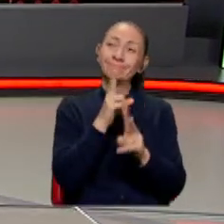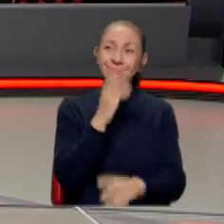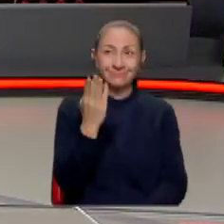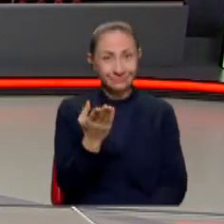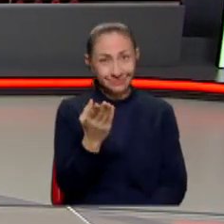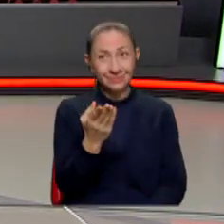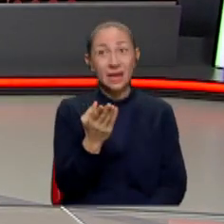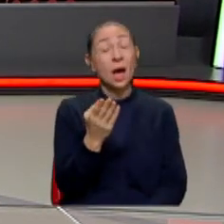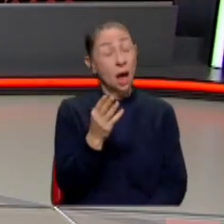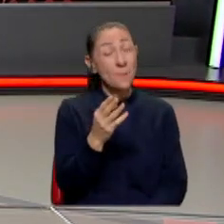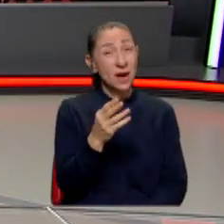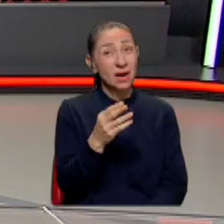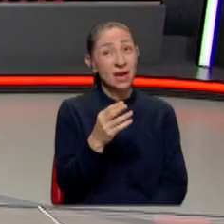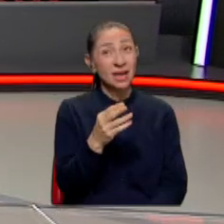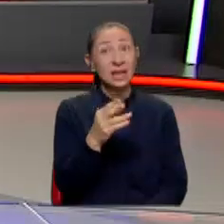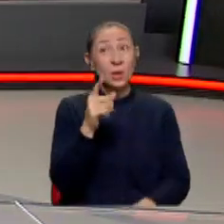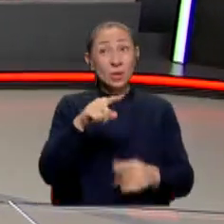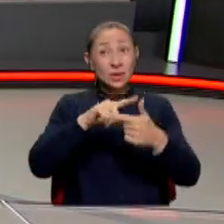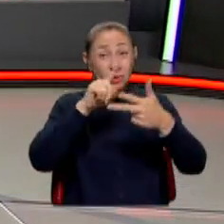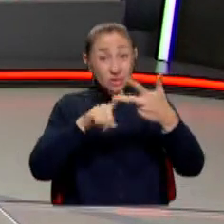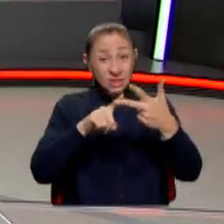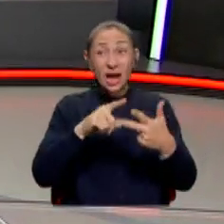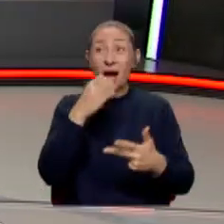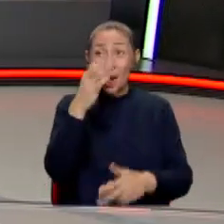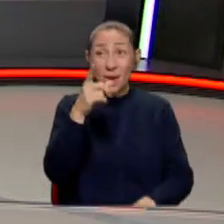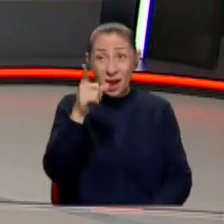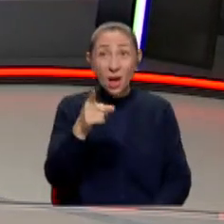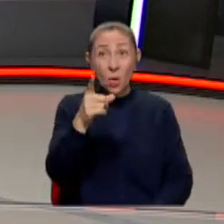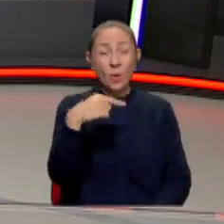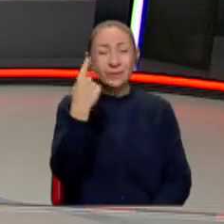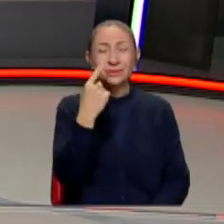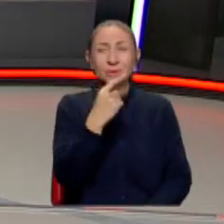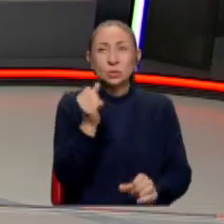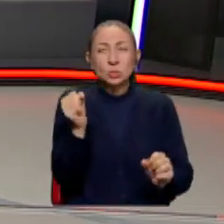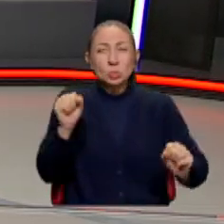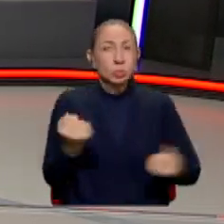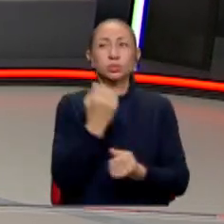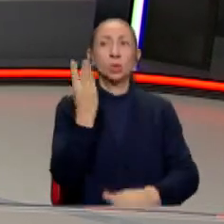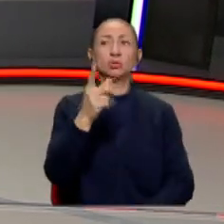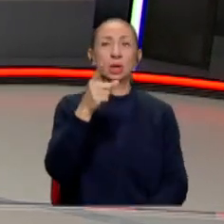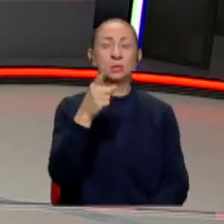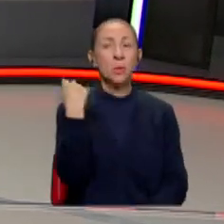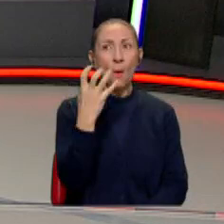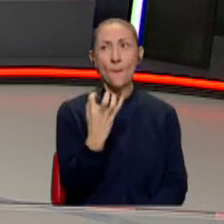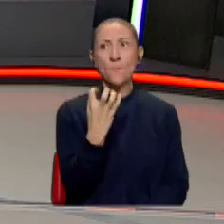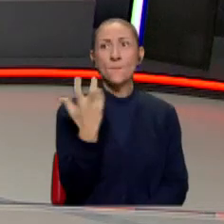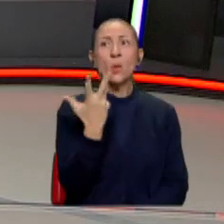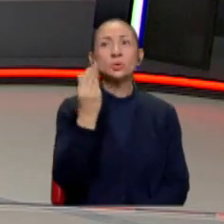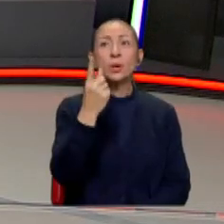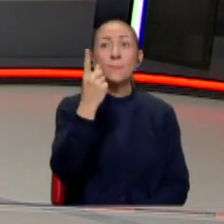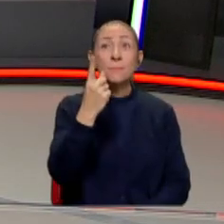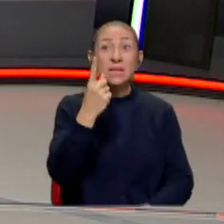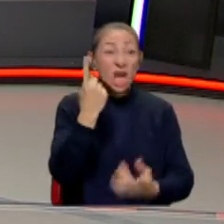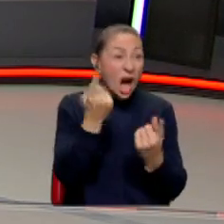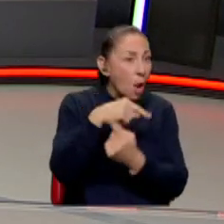ettiniz ama sıradaki haberle Yüzünüzdeki o tebessüm donacak donacak Bir Milat